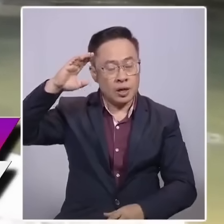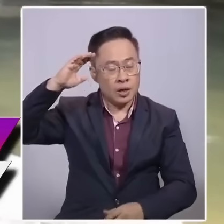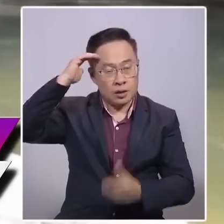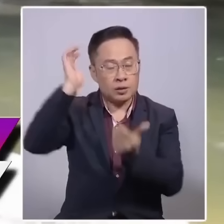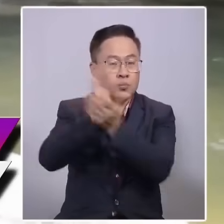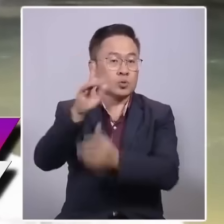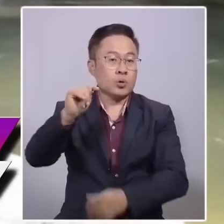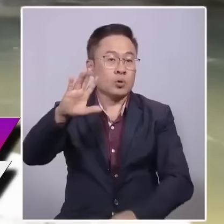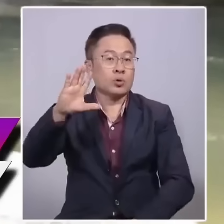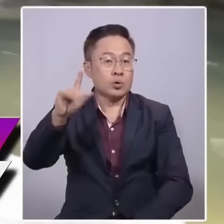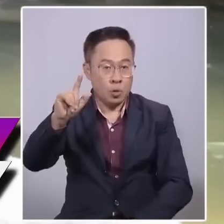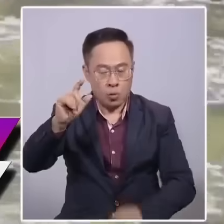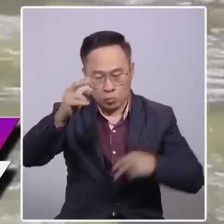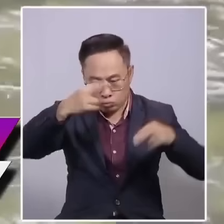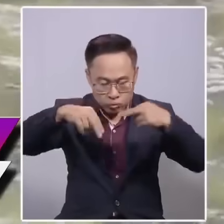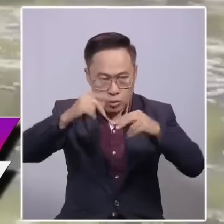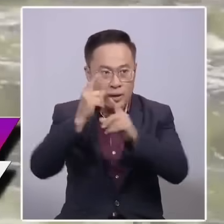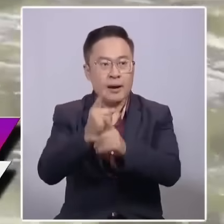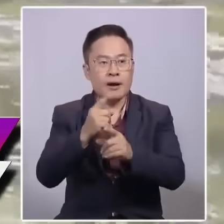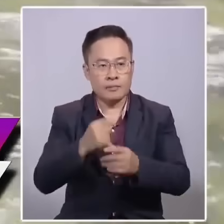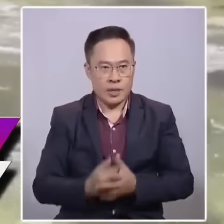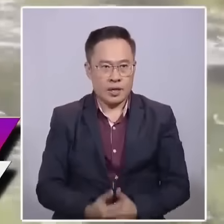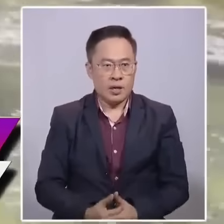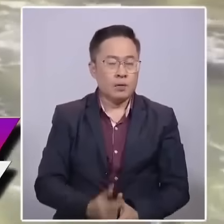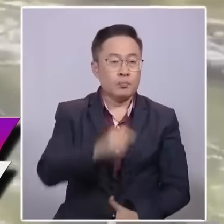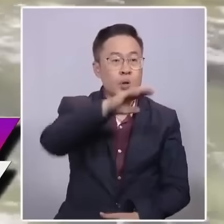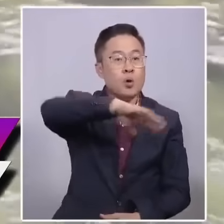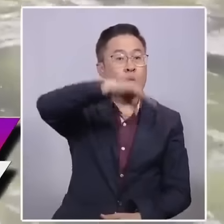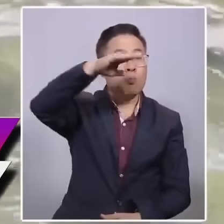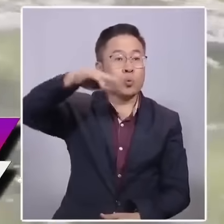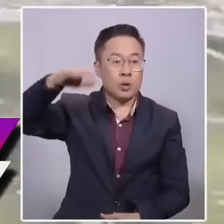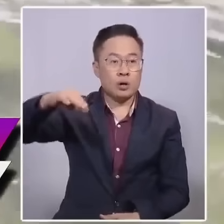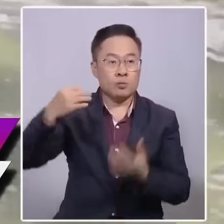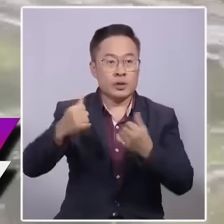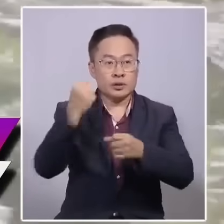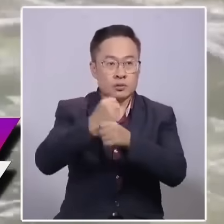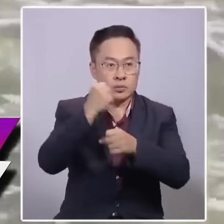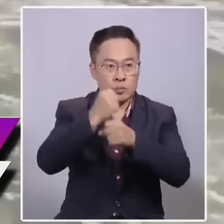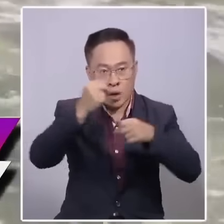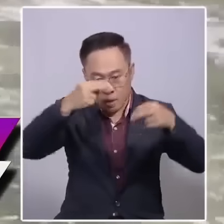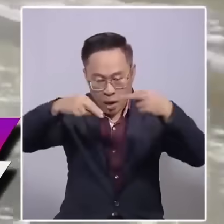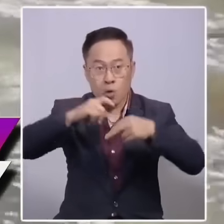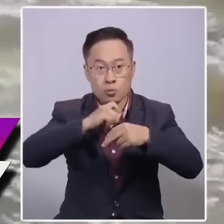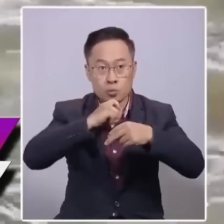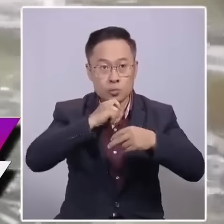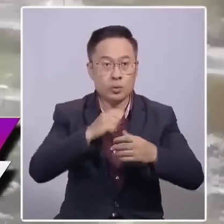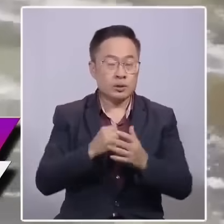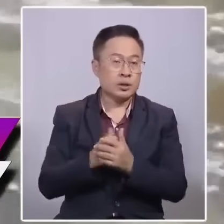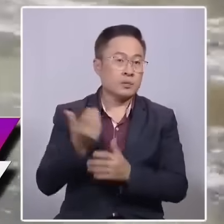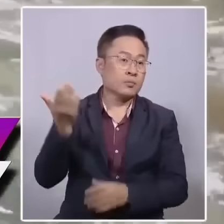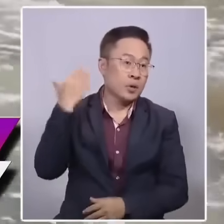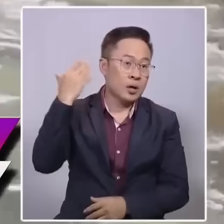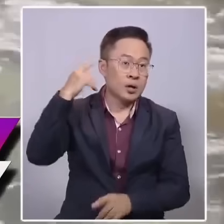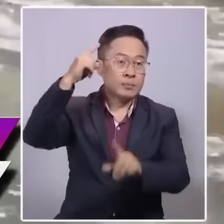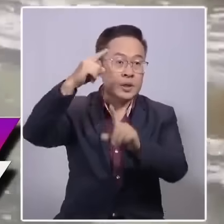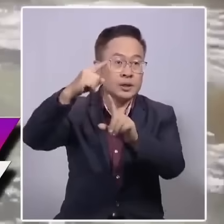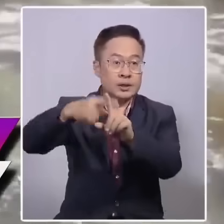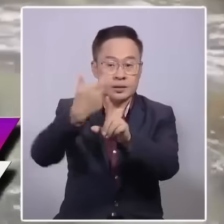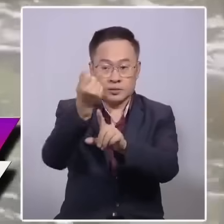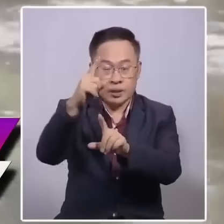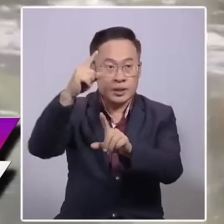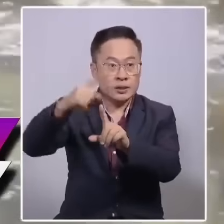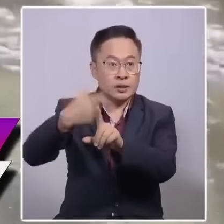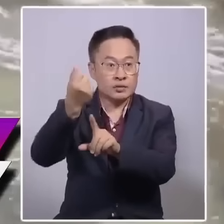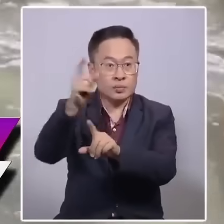พยาบาลมหาราชนครศรีธรรมราชบนเทือกเขาบรรทัดตอนนี้ยังเดินหน้าต่อเนื่องครับหลังจากเมื่อวันที่ 8พฤศจิกายนที่ผ่าน